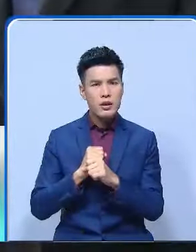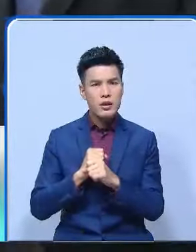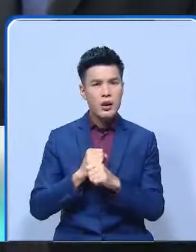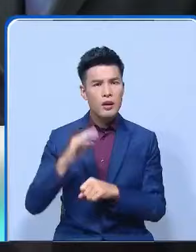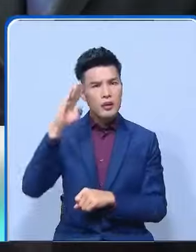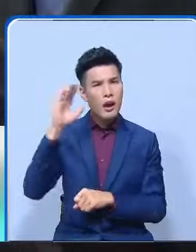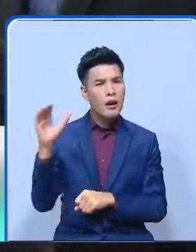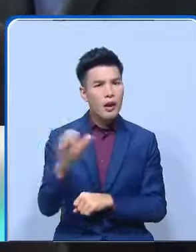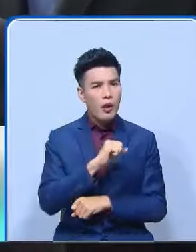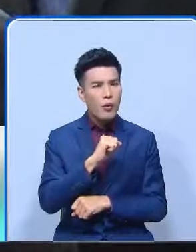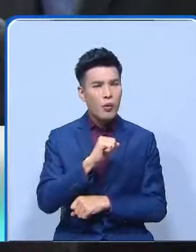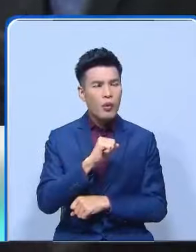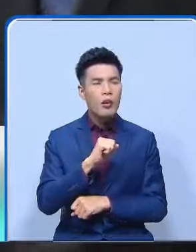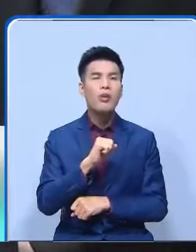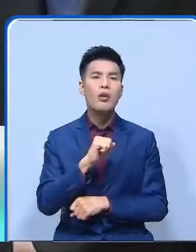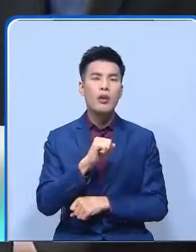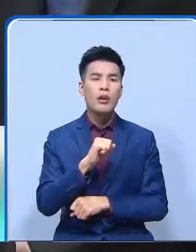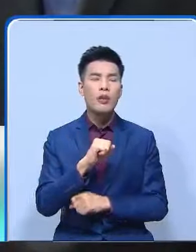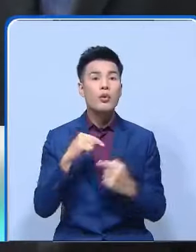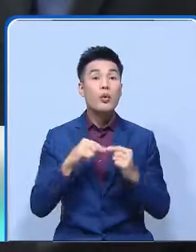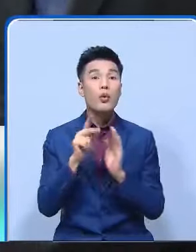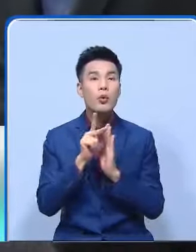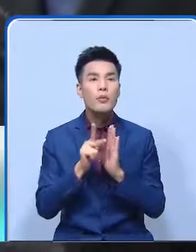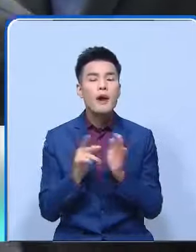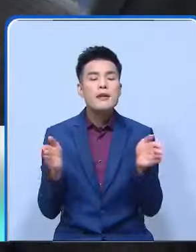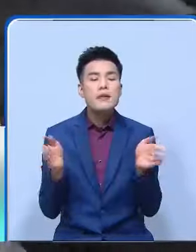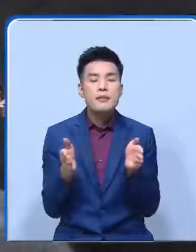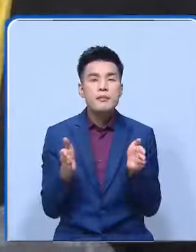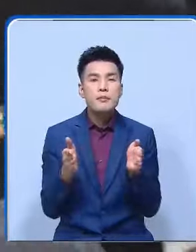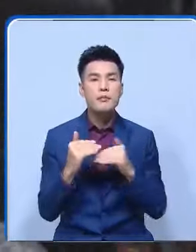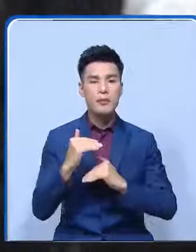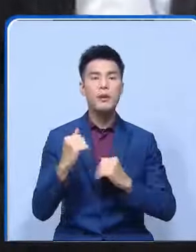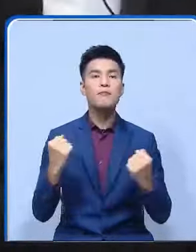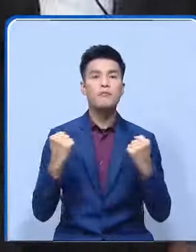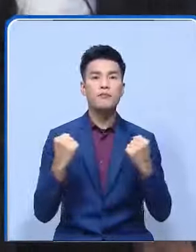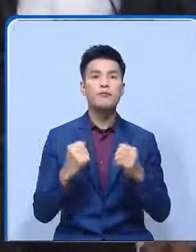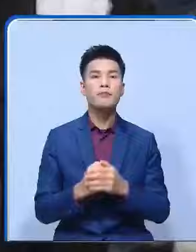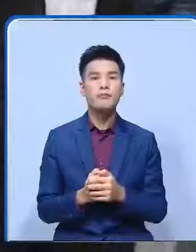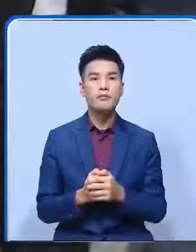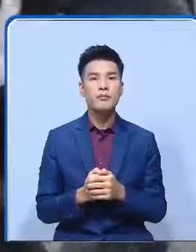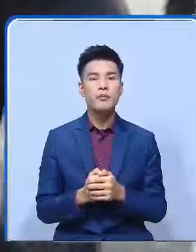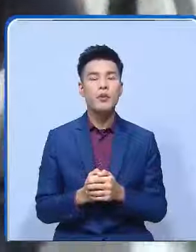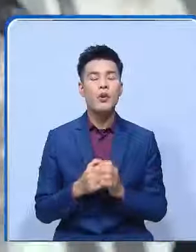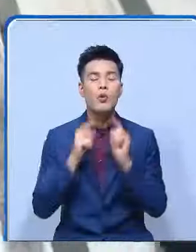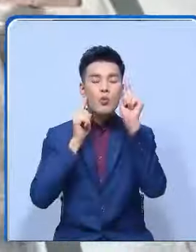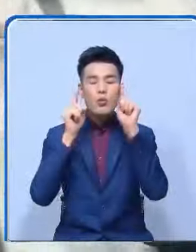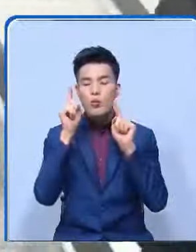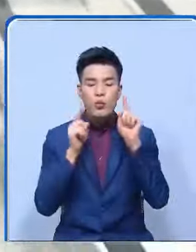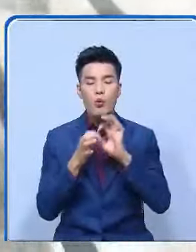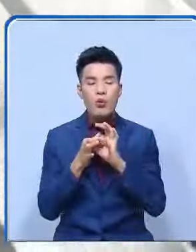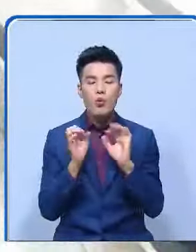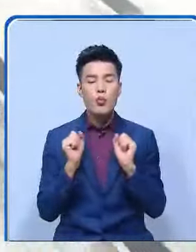ใหม่ๆก็คงเป็นการใช้กฎหมายกระชับอำนาจไม่มีอะไรต้องกังวลไม่กังวลเลยไม่กังว